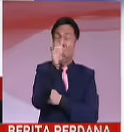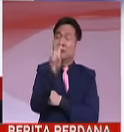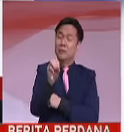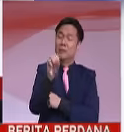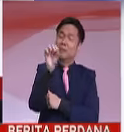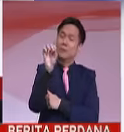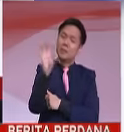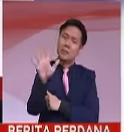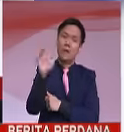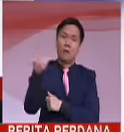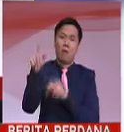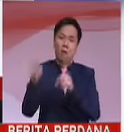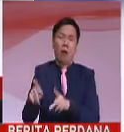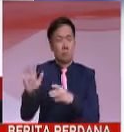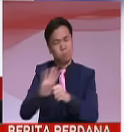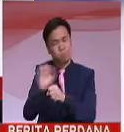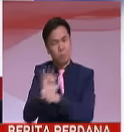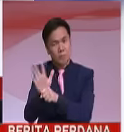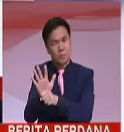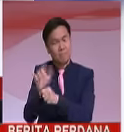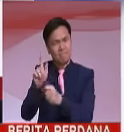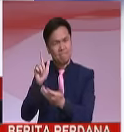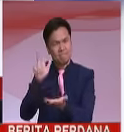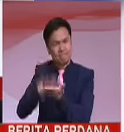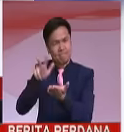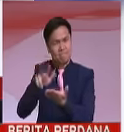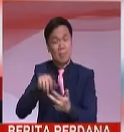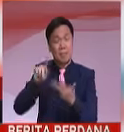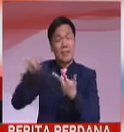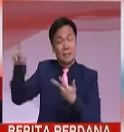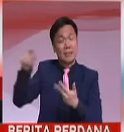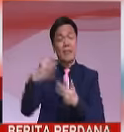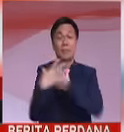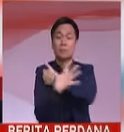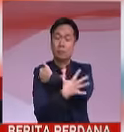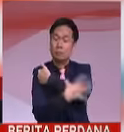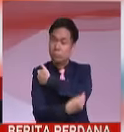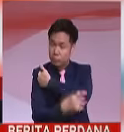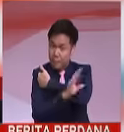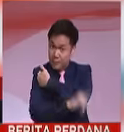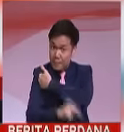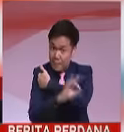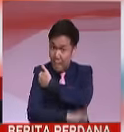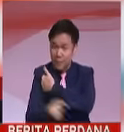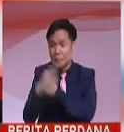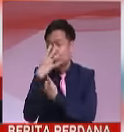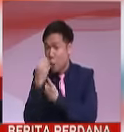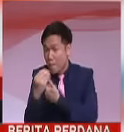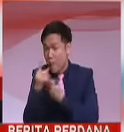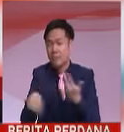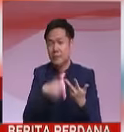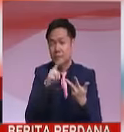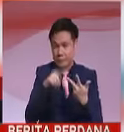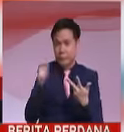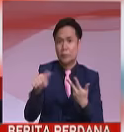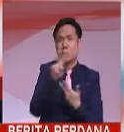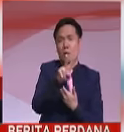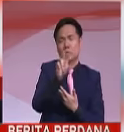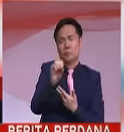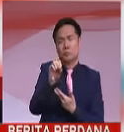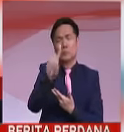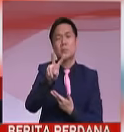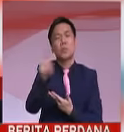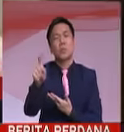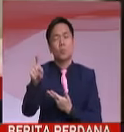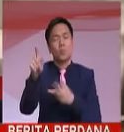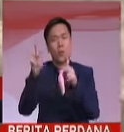positif di negeri sembilan close the pesiaran high sedikit stand melibatkan daerah Seremban dengan 21cash postif